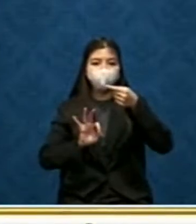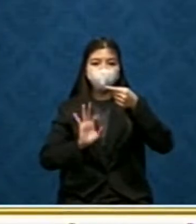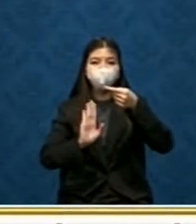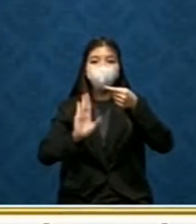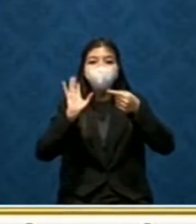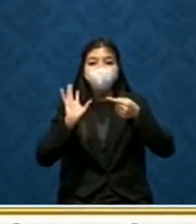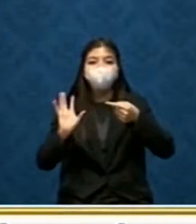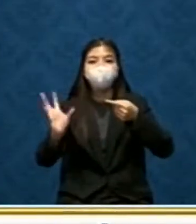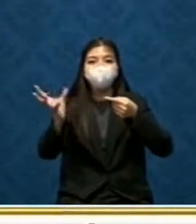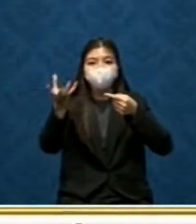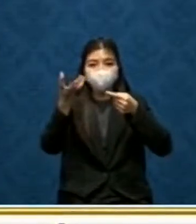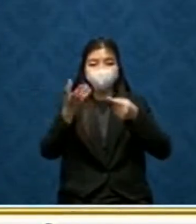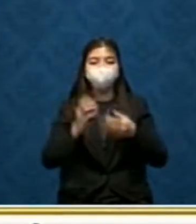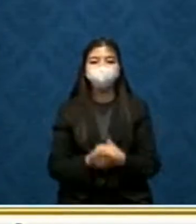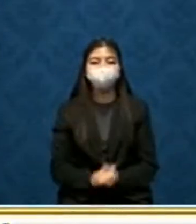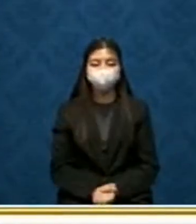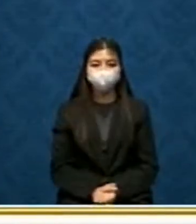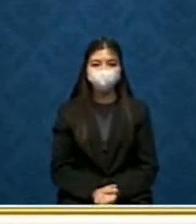องโลก